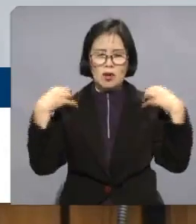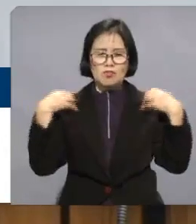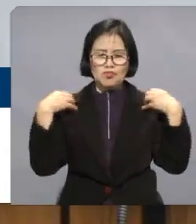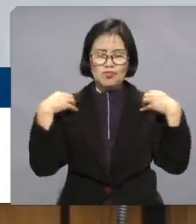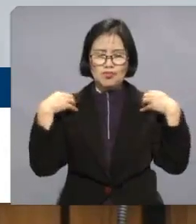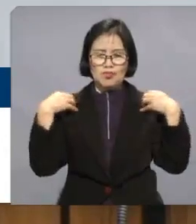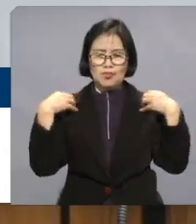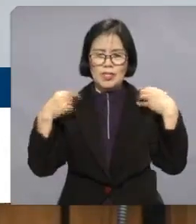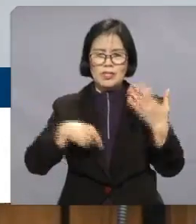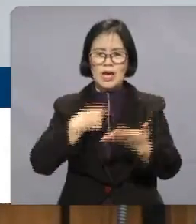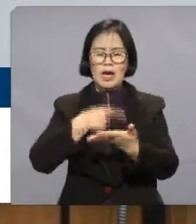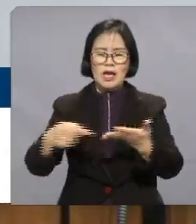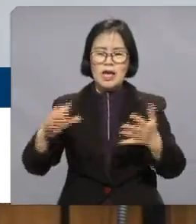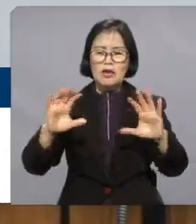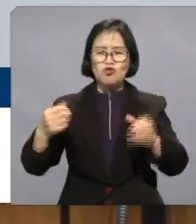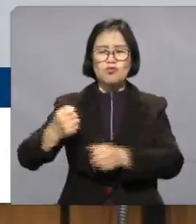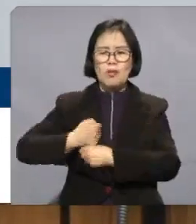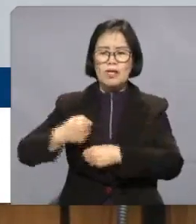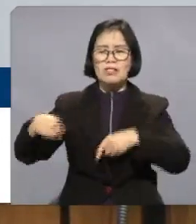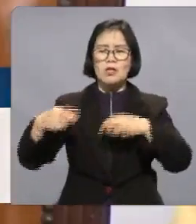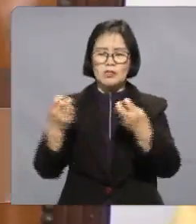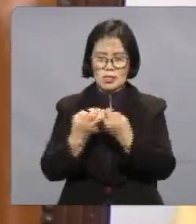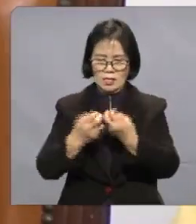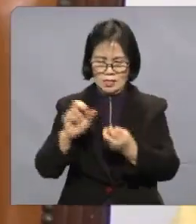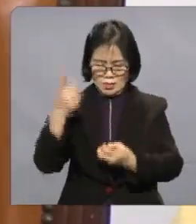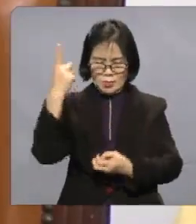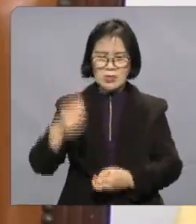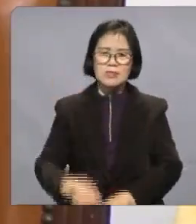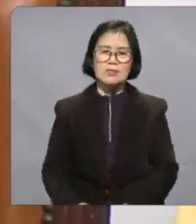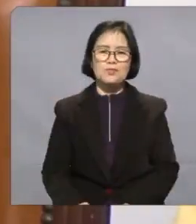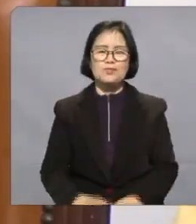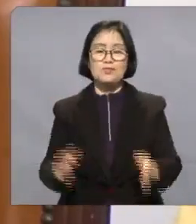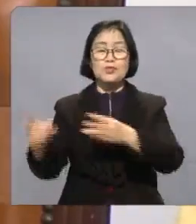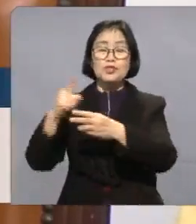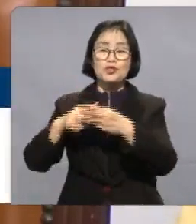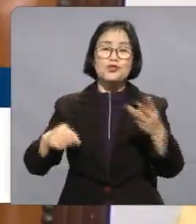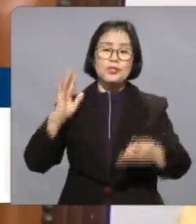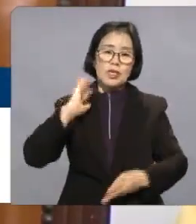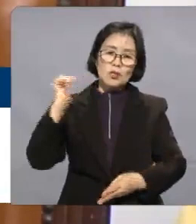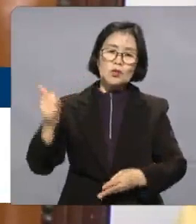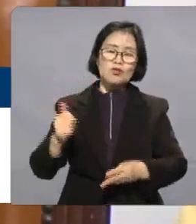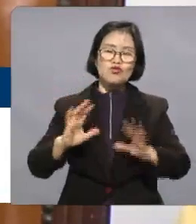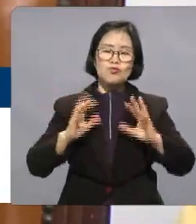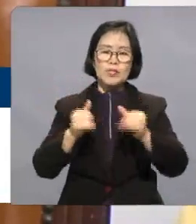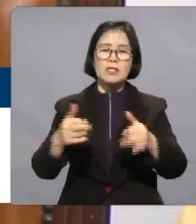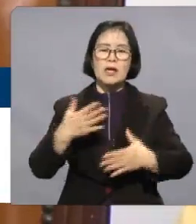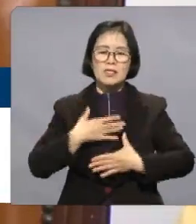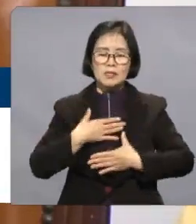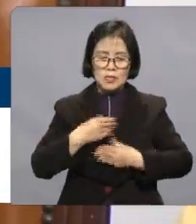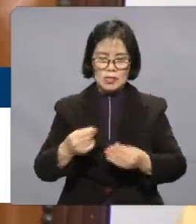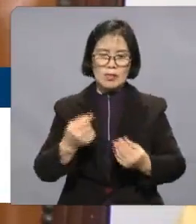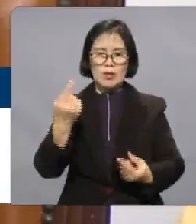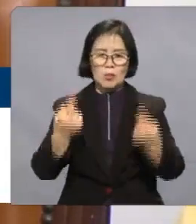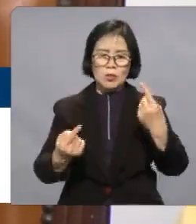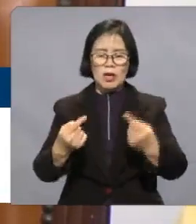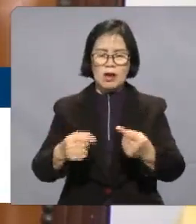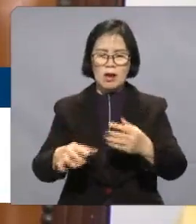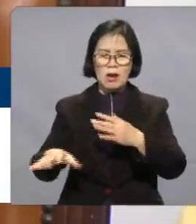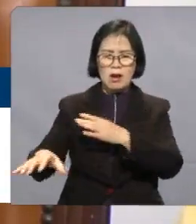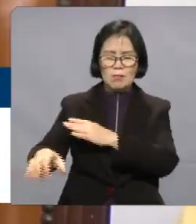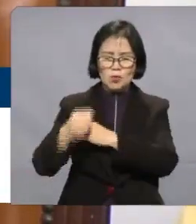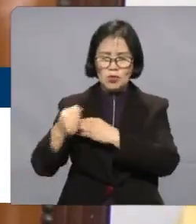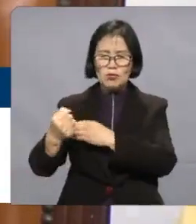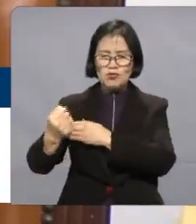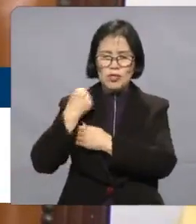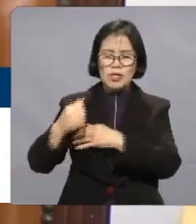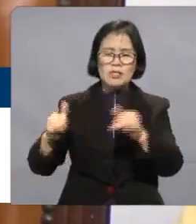자해적 국방 정책에서 비롯된 것입니다. 윤 대통령은 국민을 안심시키기는커녕 압도적으로